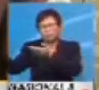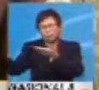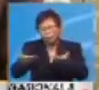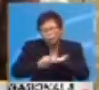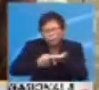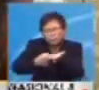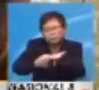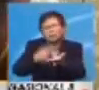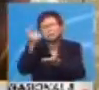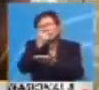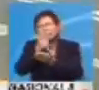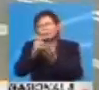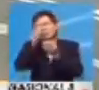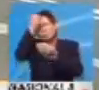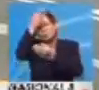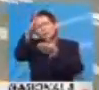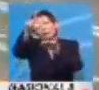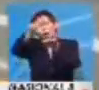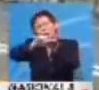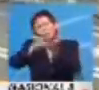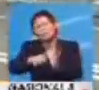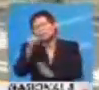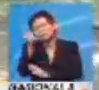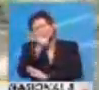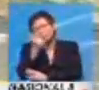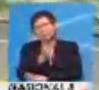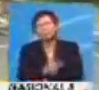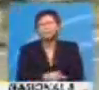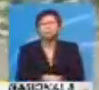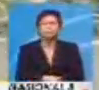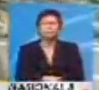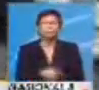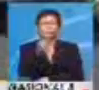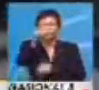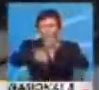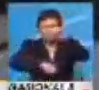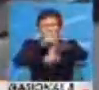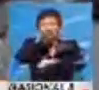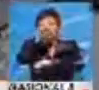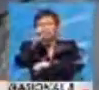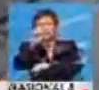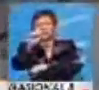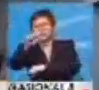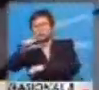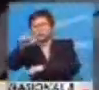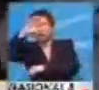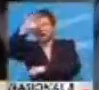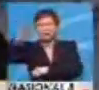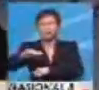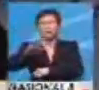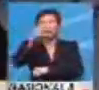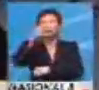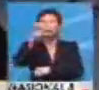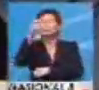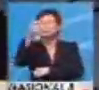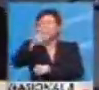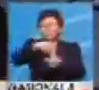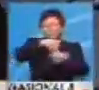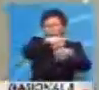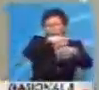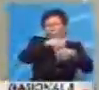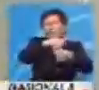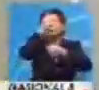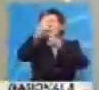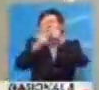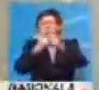Akbar dan sebagainya salah seorang pelomba TSJ adik Husaini Usman meledakkan tunggakan Elan